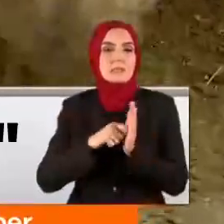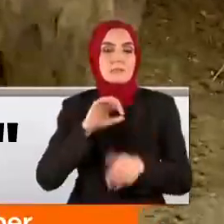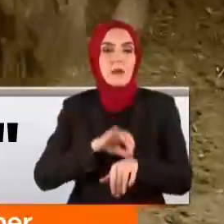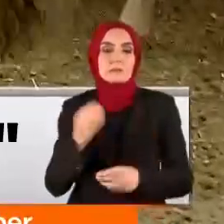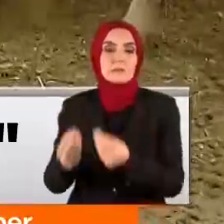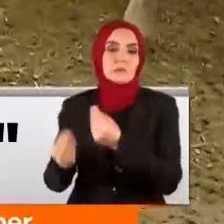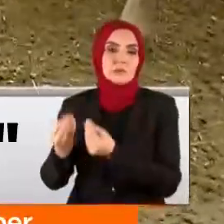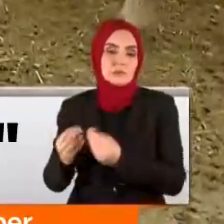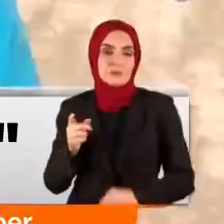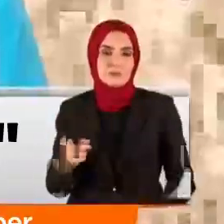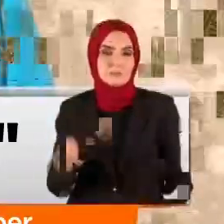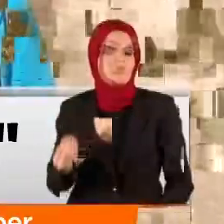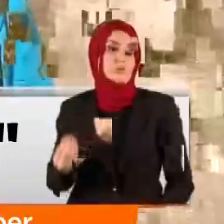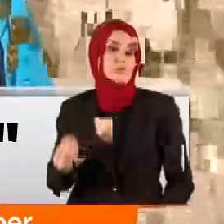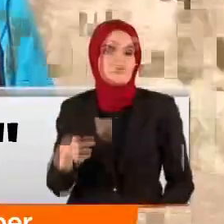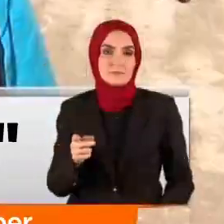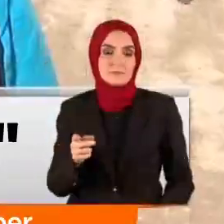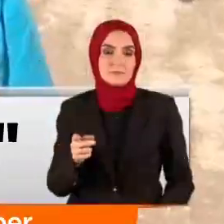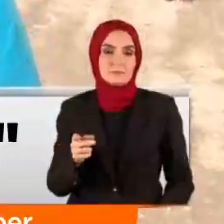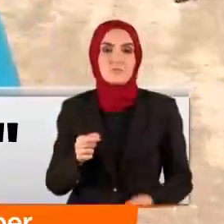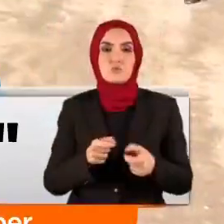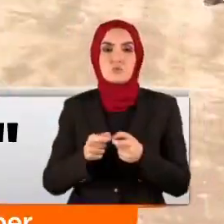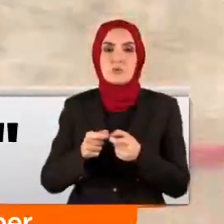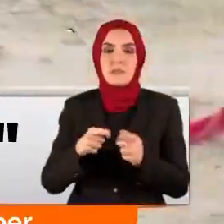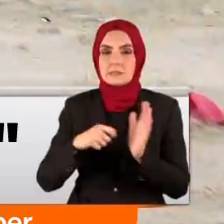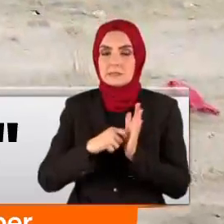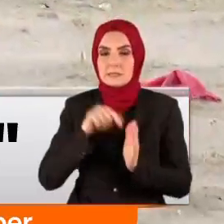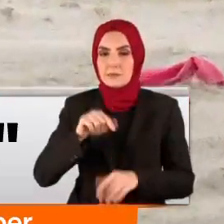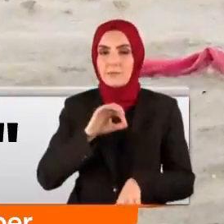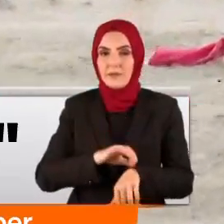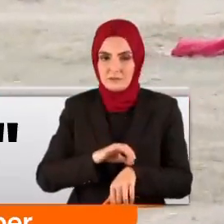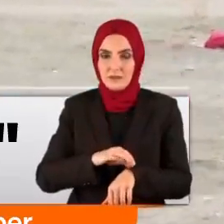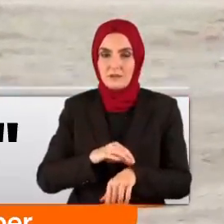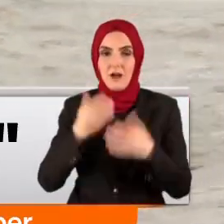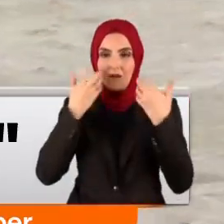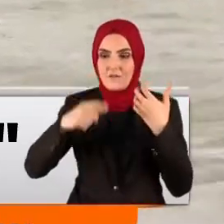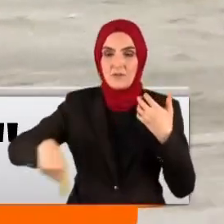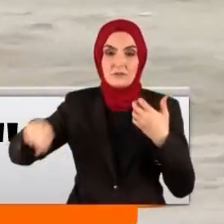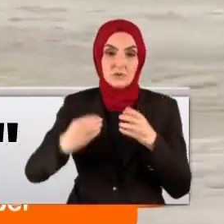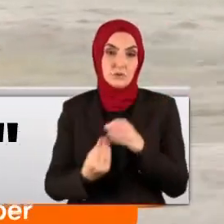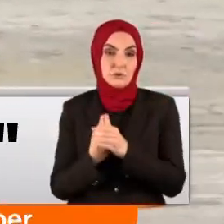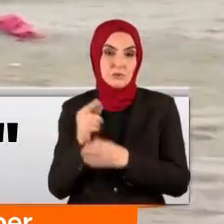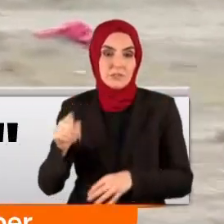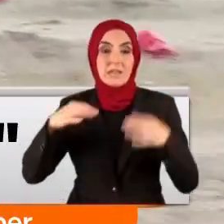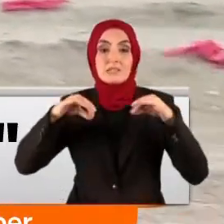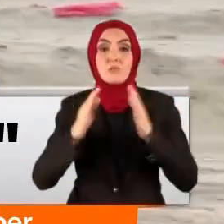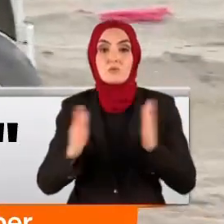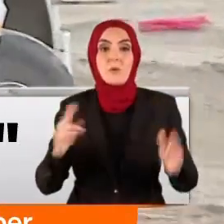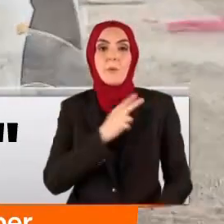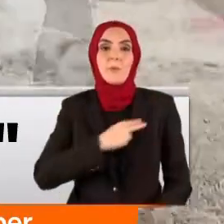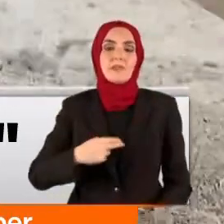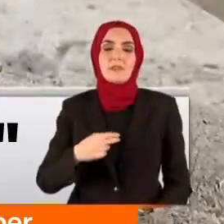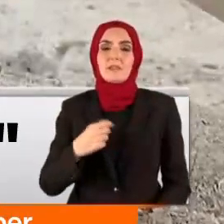hayvanlara da bulaşıyor. Geçenlerde brusela gibi bir hastalık çıktı. Eskişehir Büyükşehir Belediyesi'ne defalarca seslerini